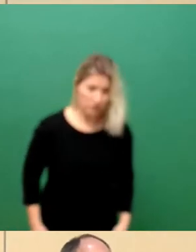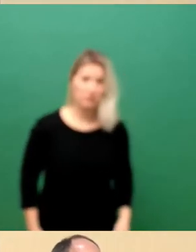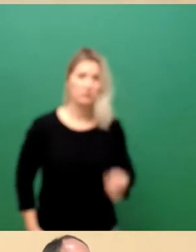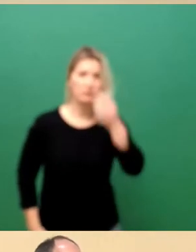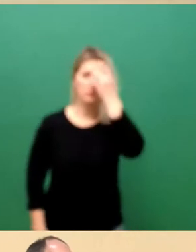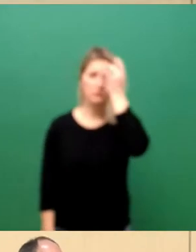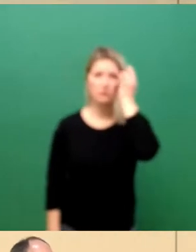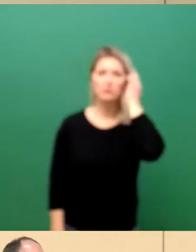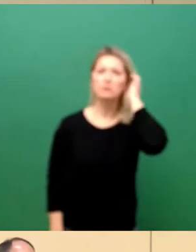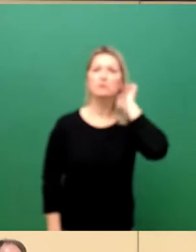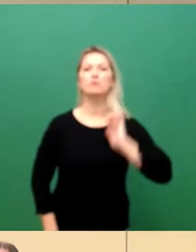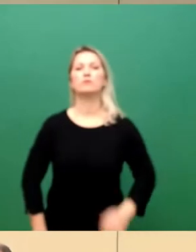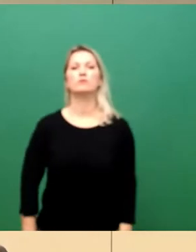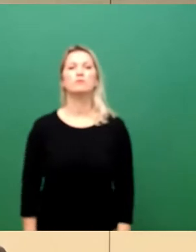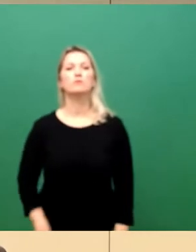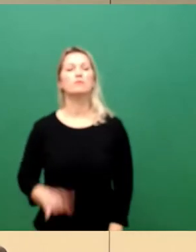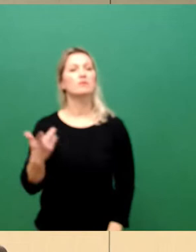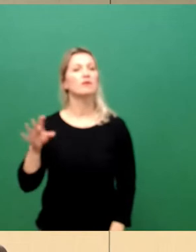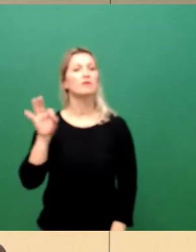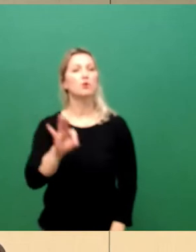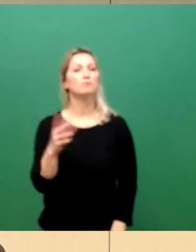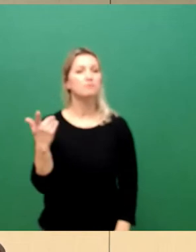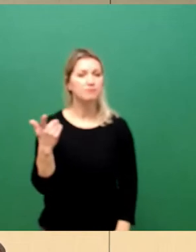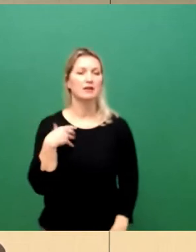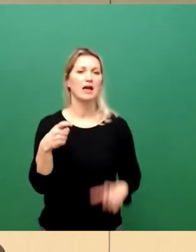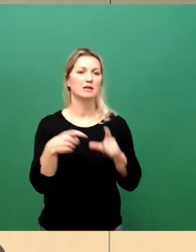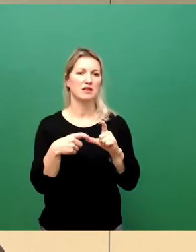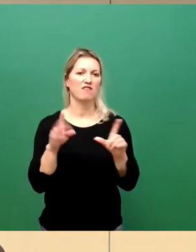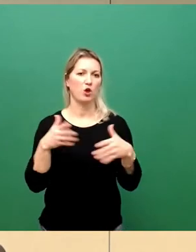Wird SPD das Wort gewünscht? Frau Frohwiese, bitte schön.